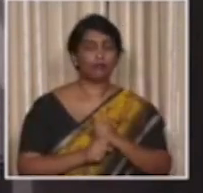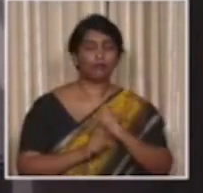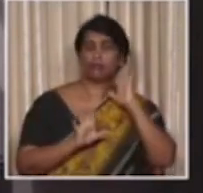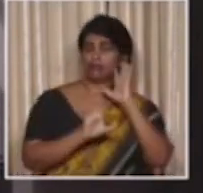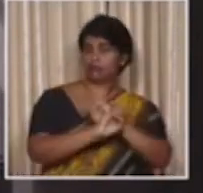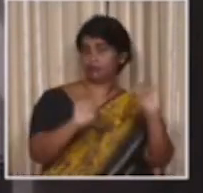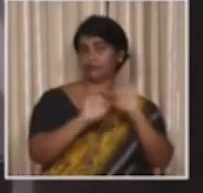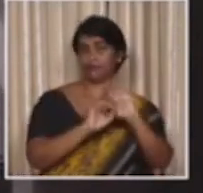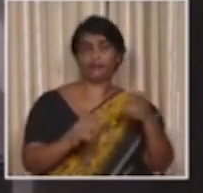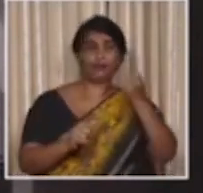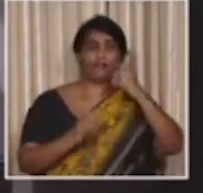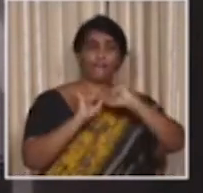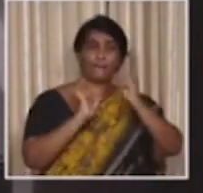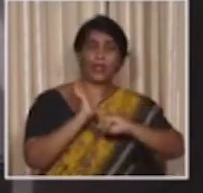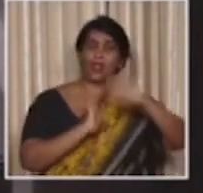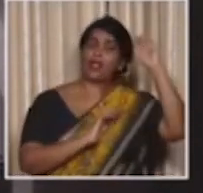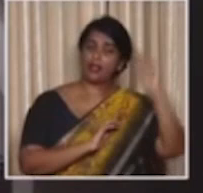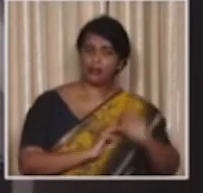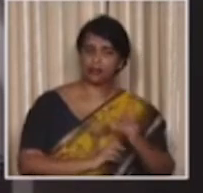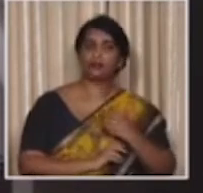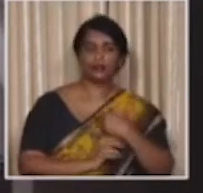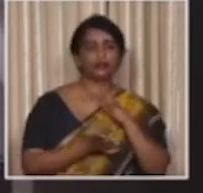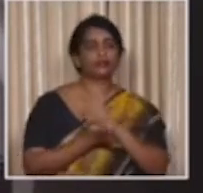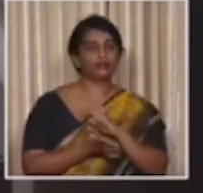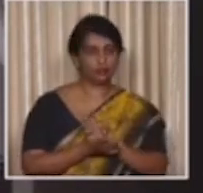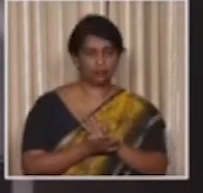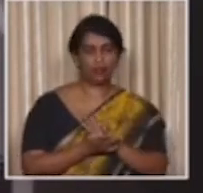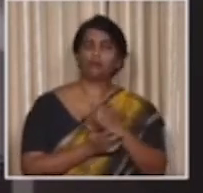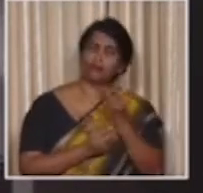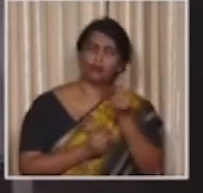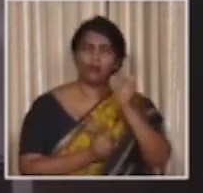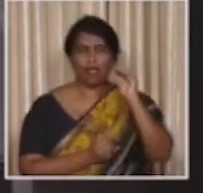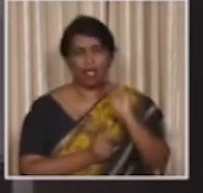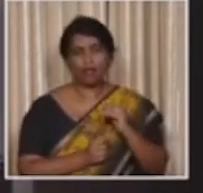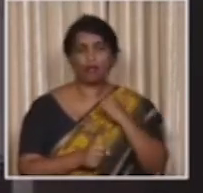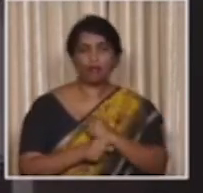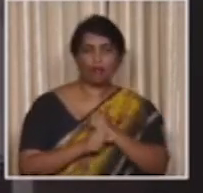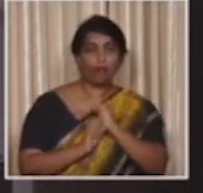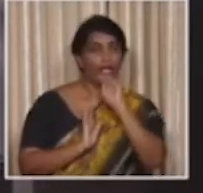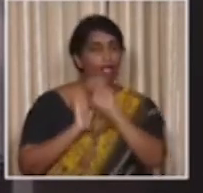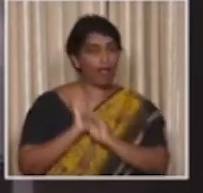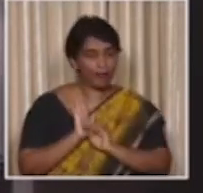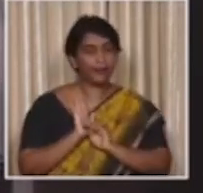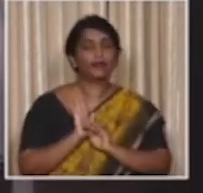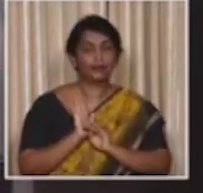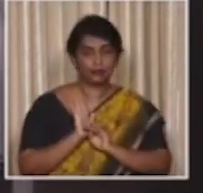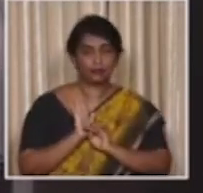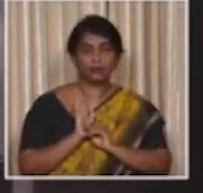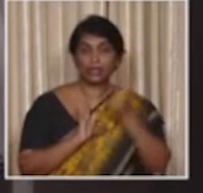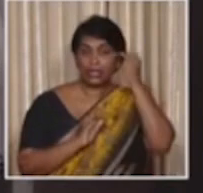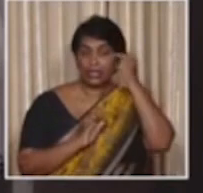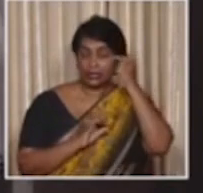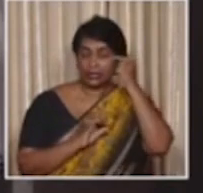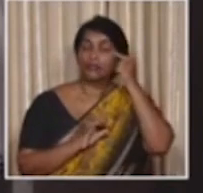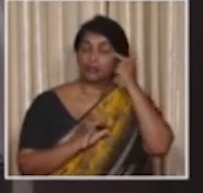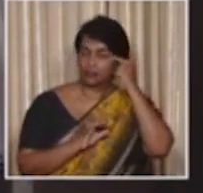ගහන. ඒ නිසා මම සතුටු වෙනවා මේ සොච්චමකින් හරි රජයට අඩු කරන්නට ඒ